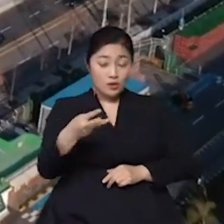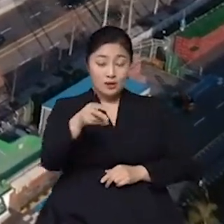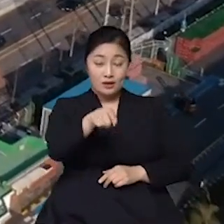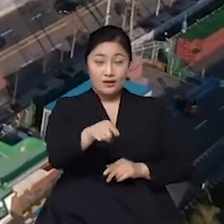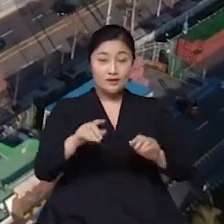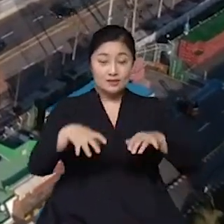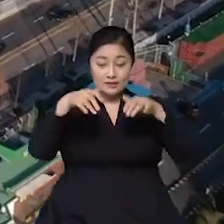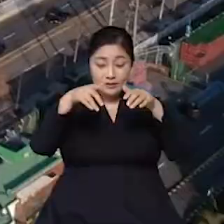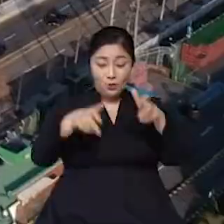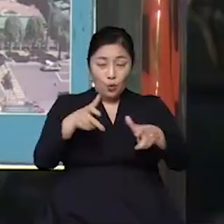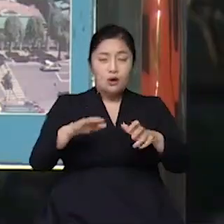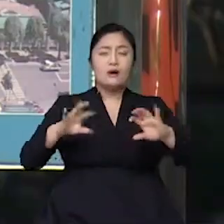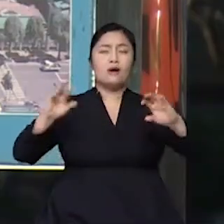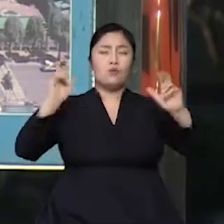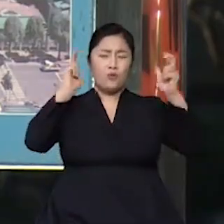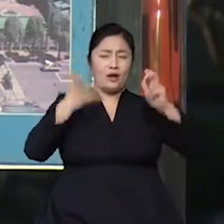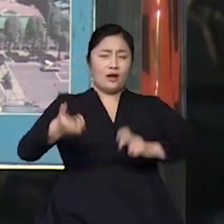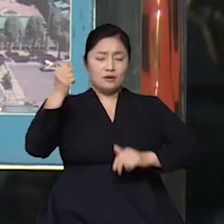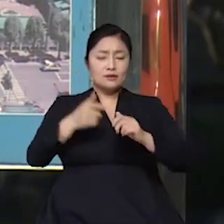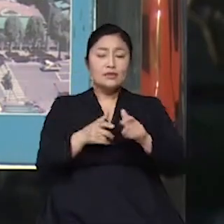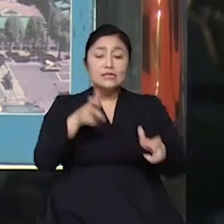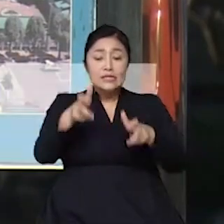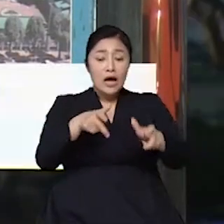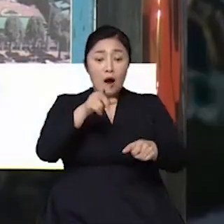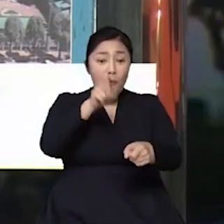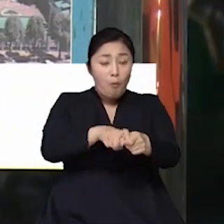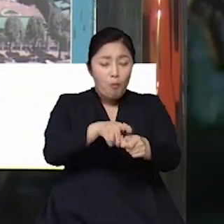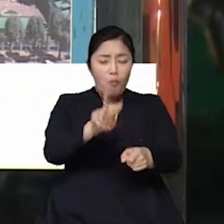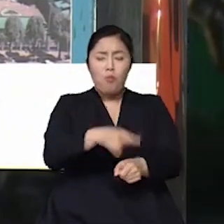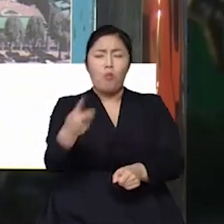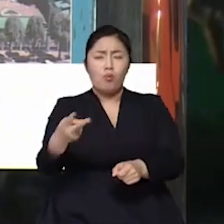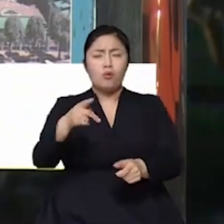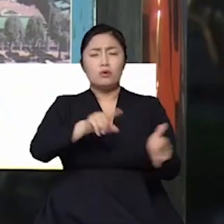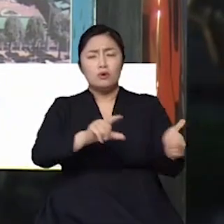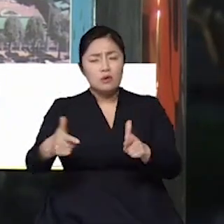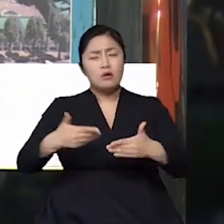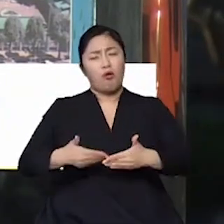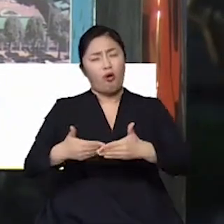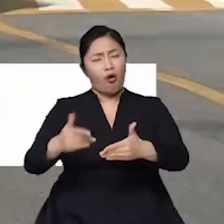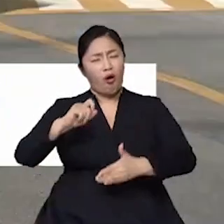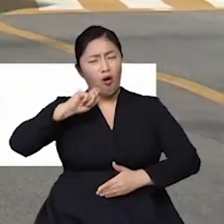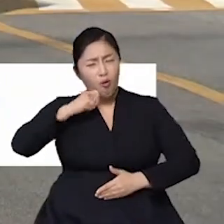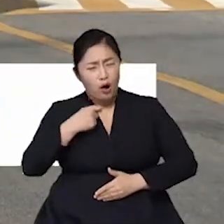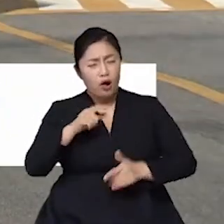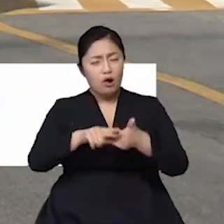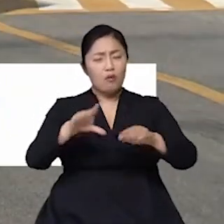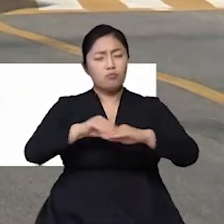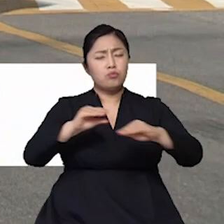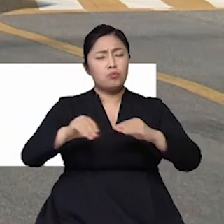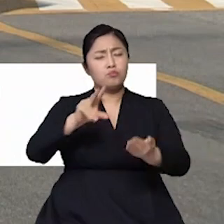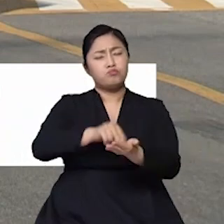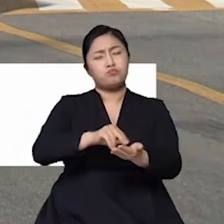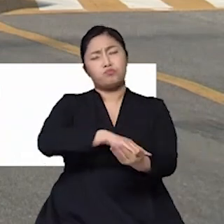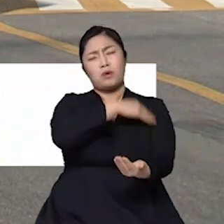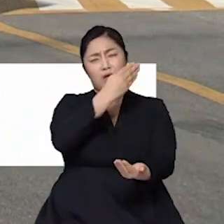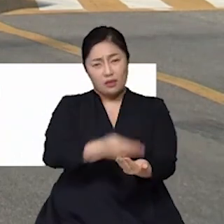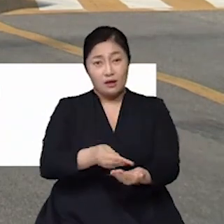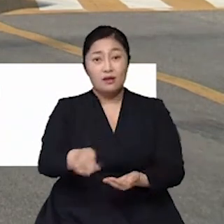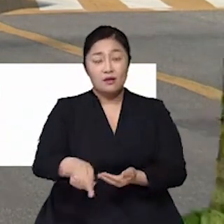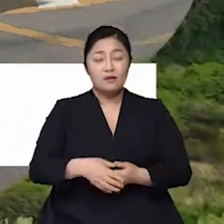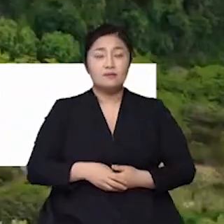경우 그룹 소유이지만 상업시설로 용도 변경을 해야 하는 등 절차가 까다로워 풀어야 할 과제가